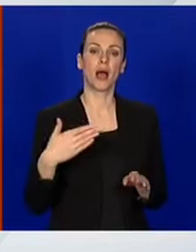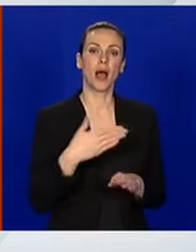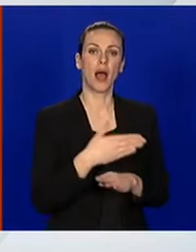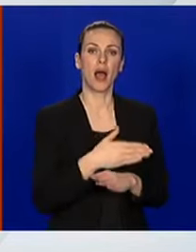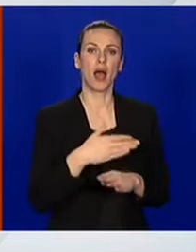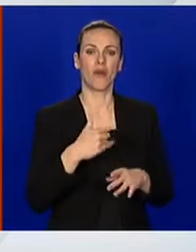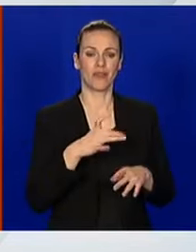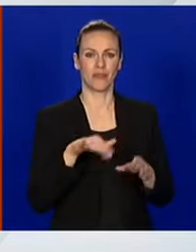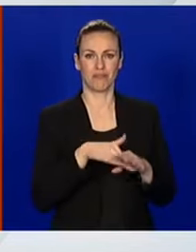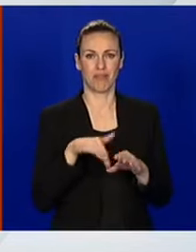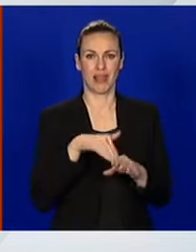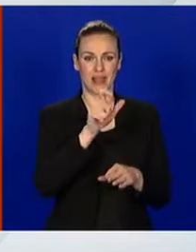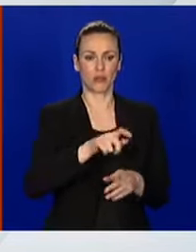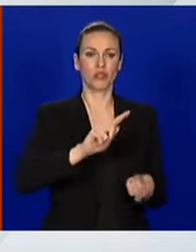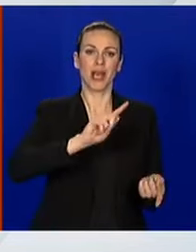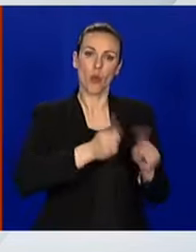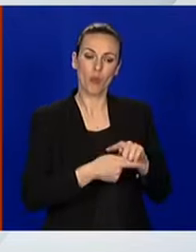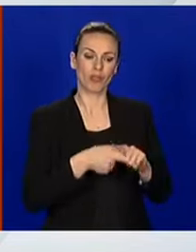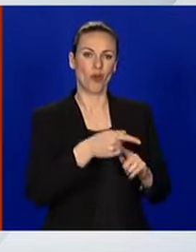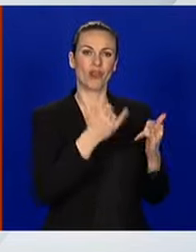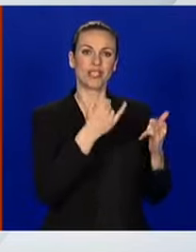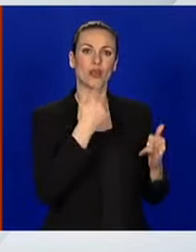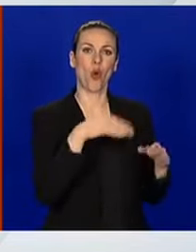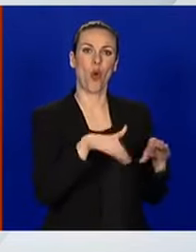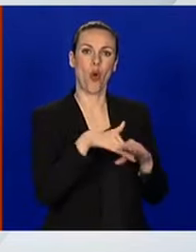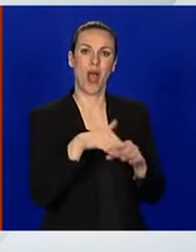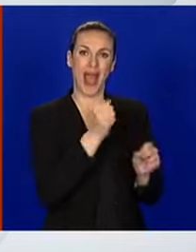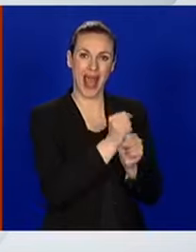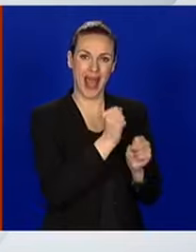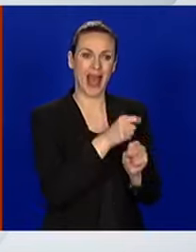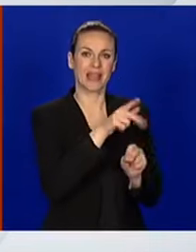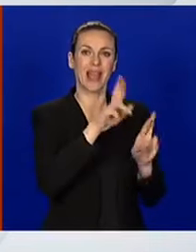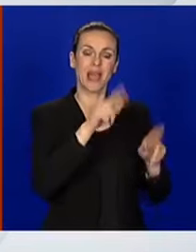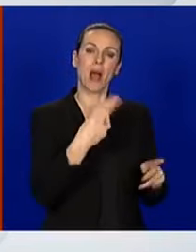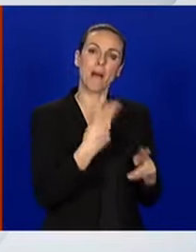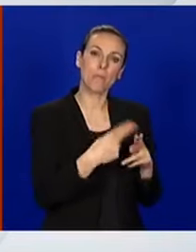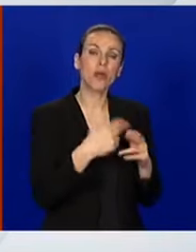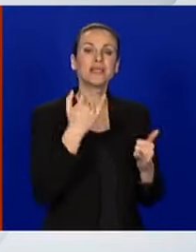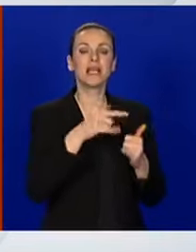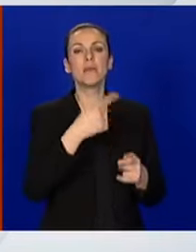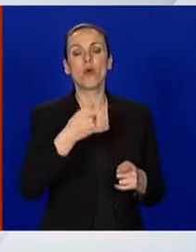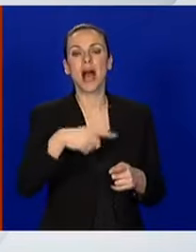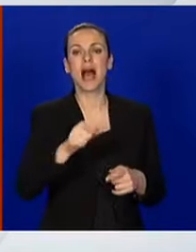djelatnika koji će zamijeniti postojeće djelatnike koji su pozitivni ili su u samoizolaciji.